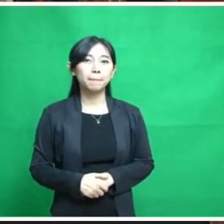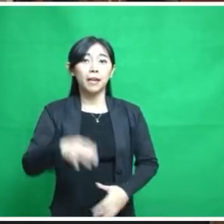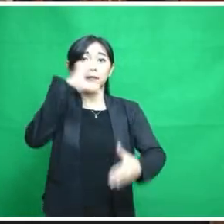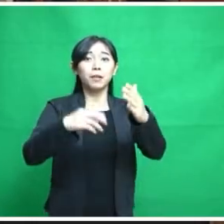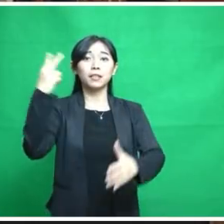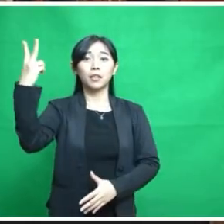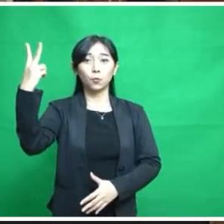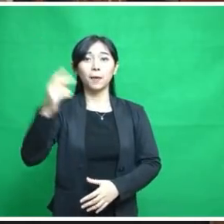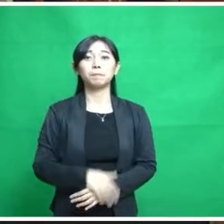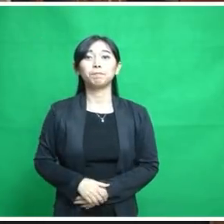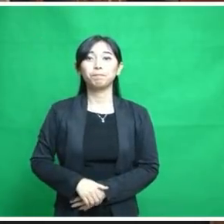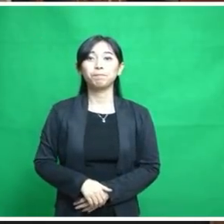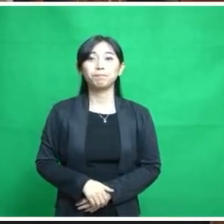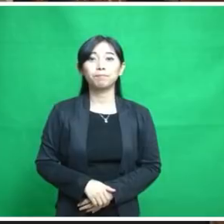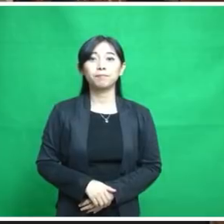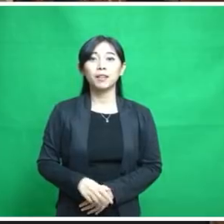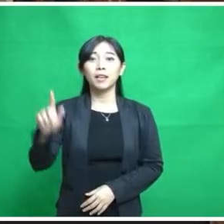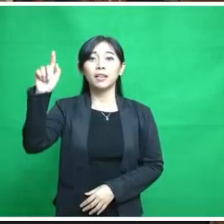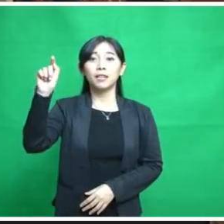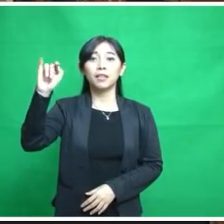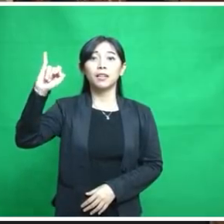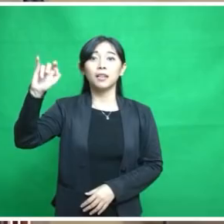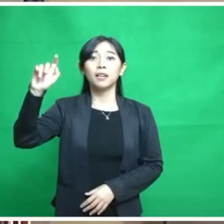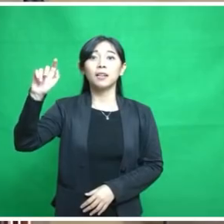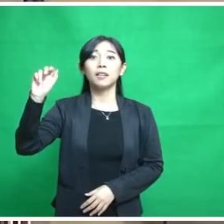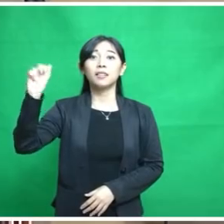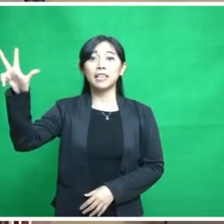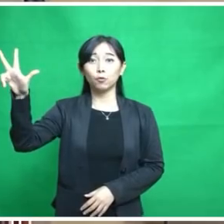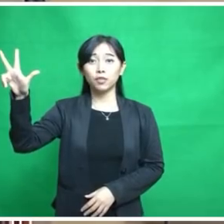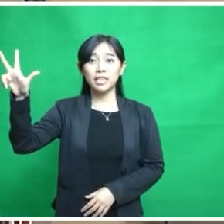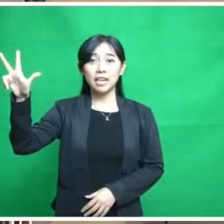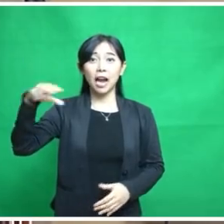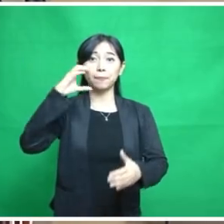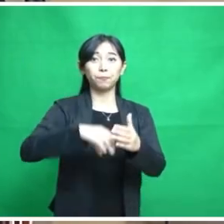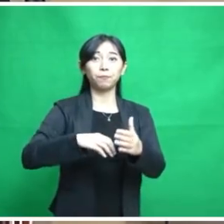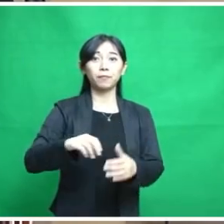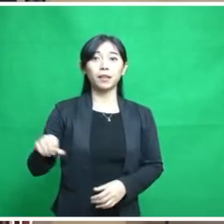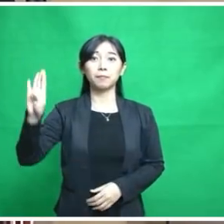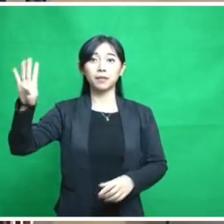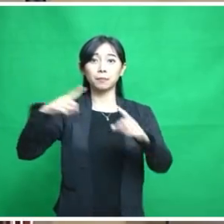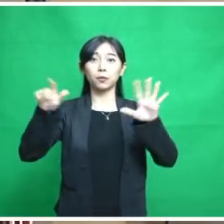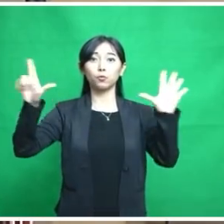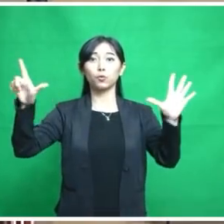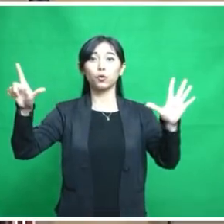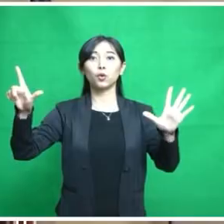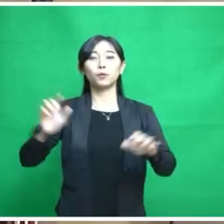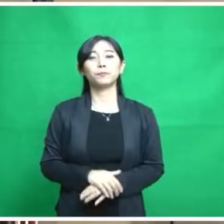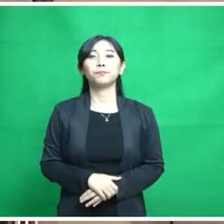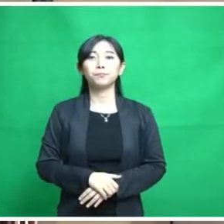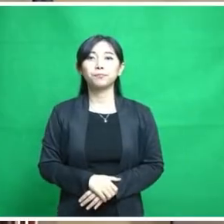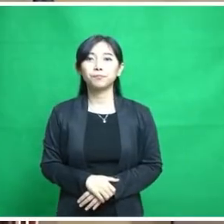Bacaan kedua dari surat Titus pasal 3 ayat 4 sampai 7.